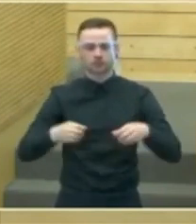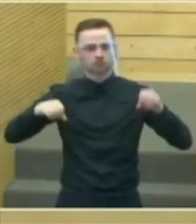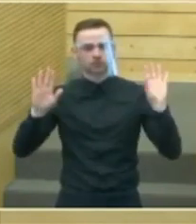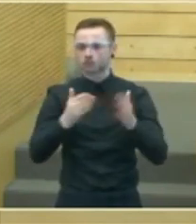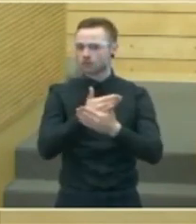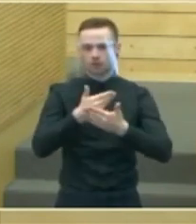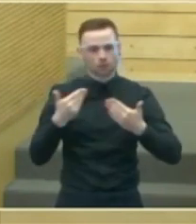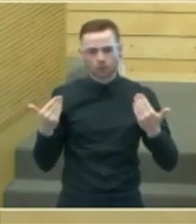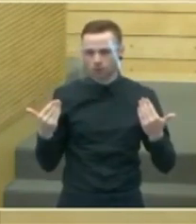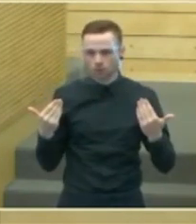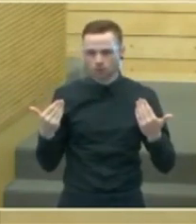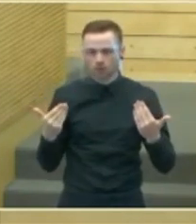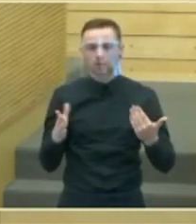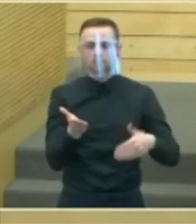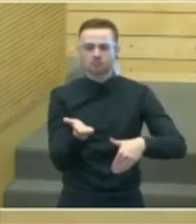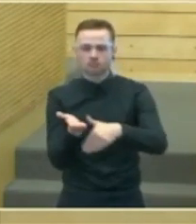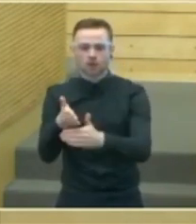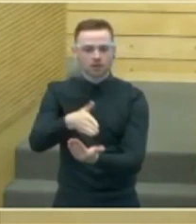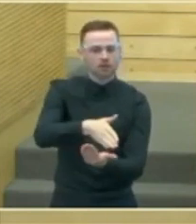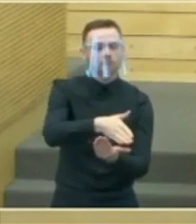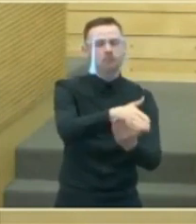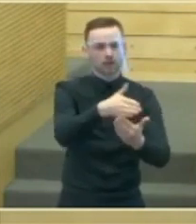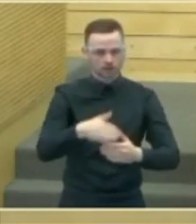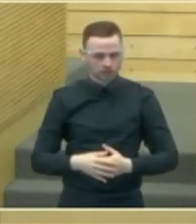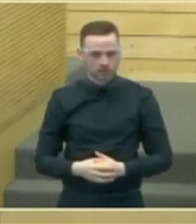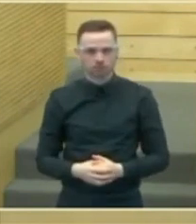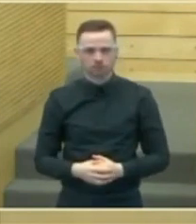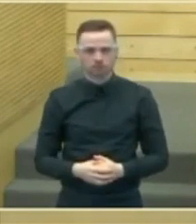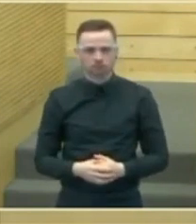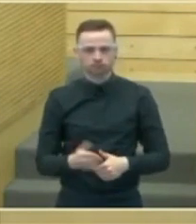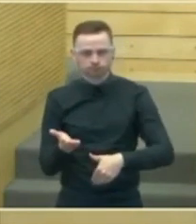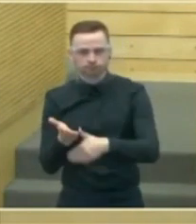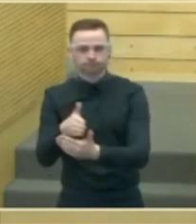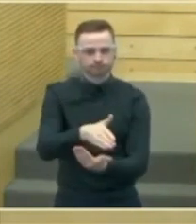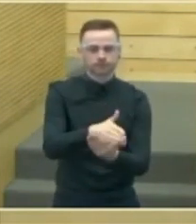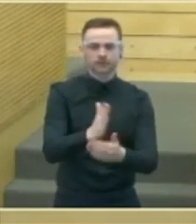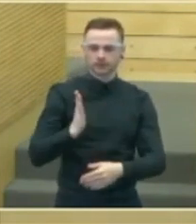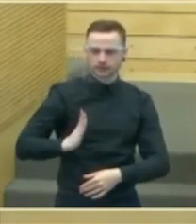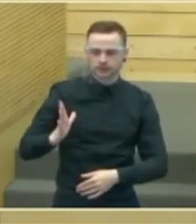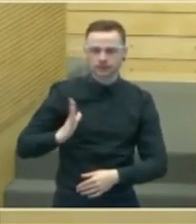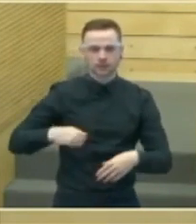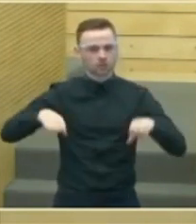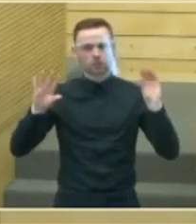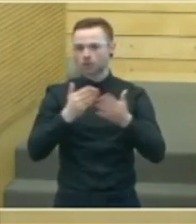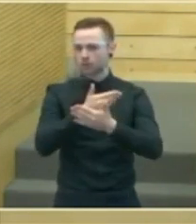rankų, padėjote vienas kitam, kad ištvėrėte, kad